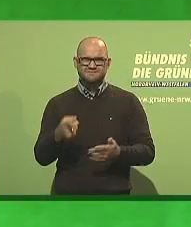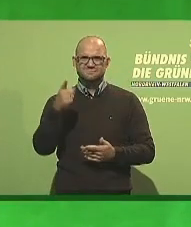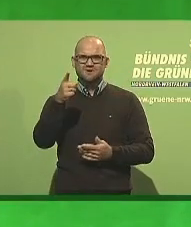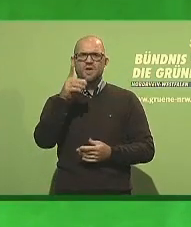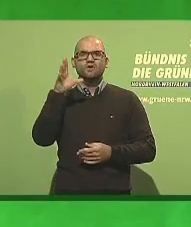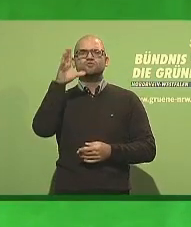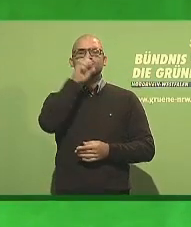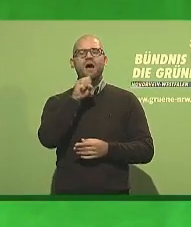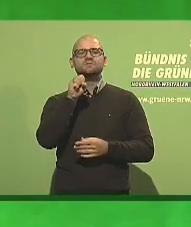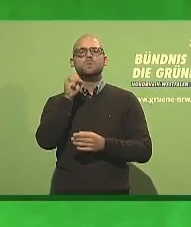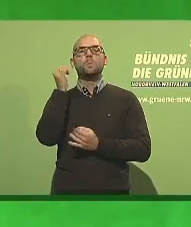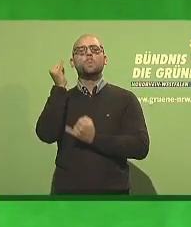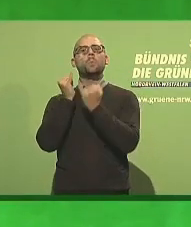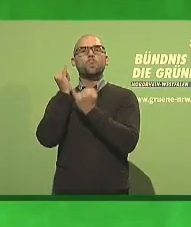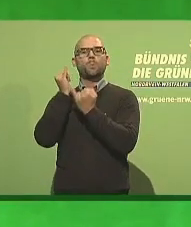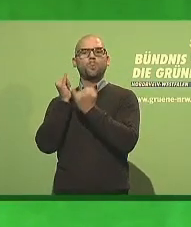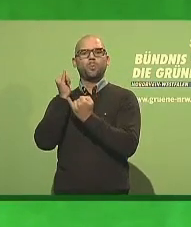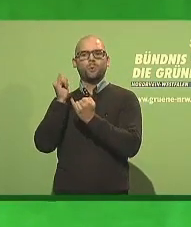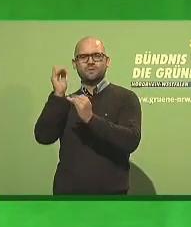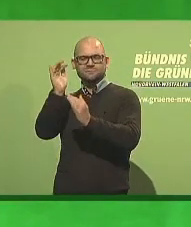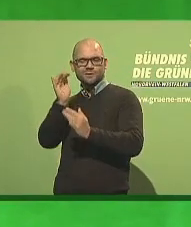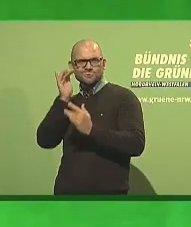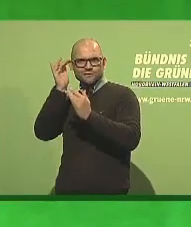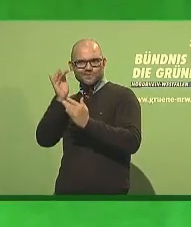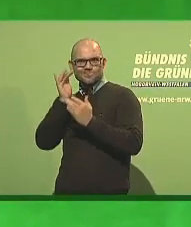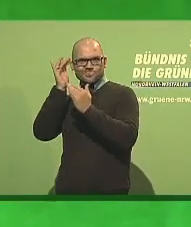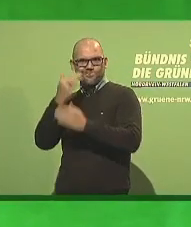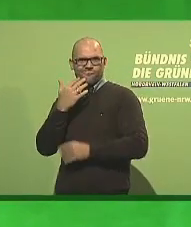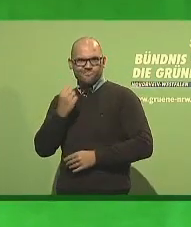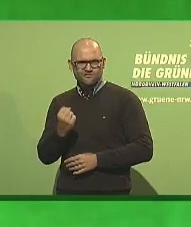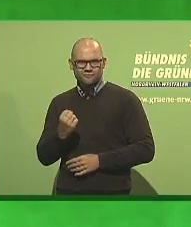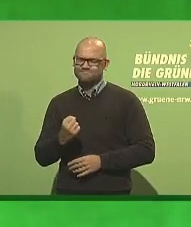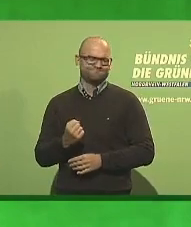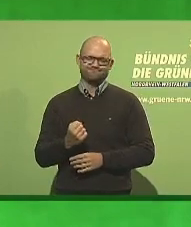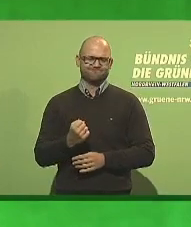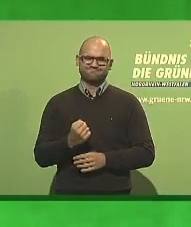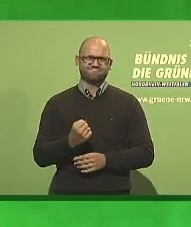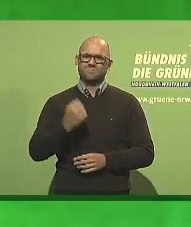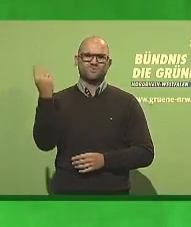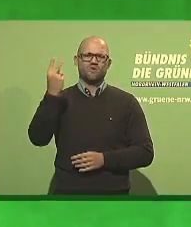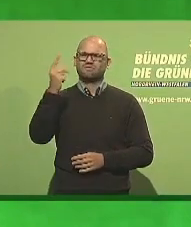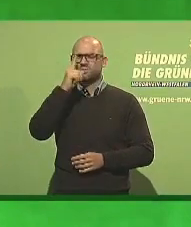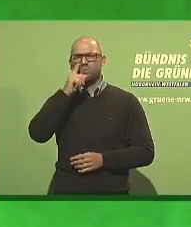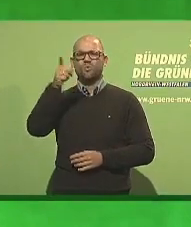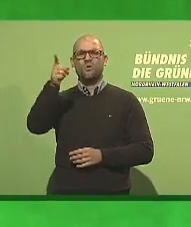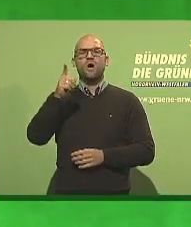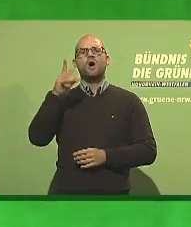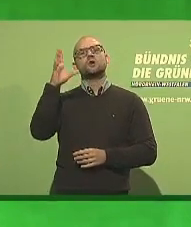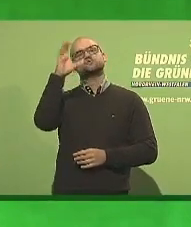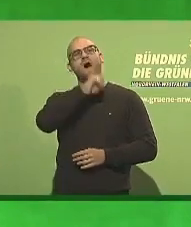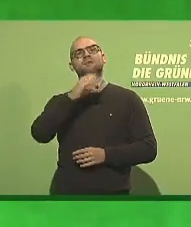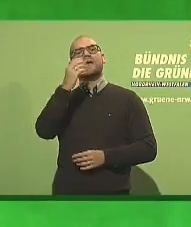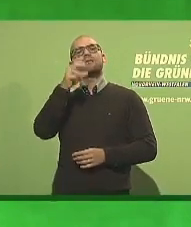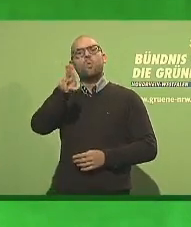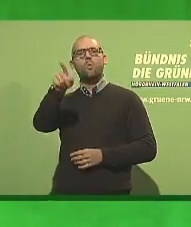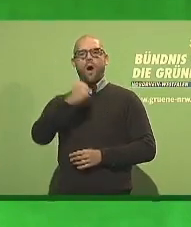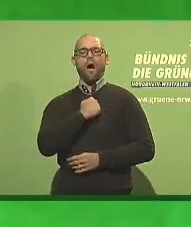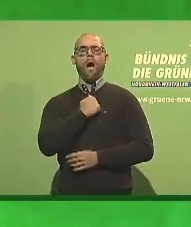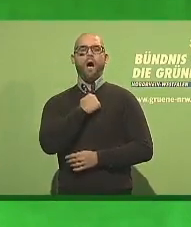Flirtversuche der Union doch nichts anderes als Politstalking. Das verbitten wir uns. Mit